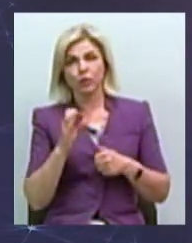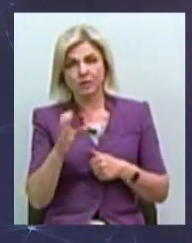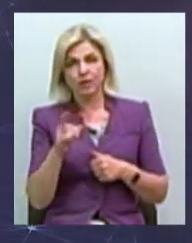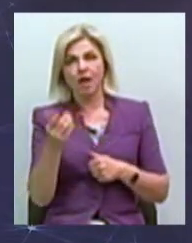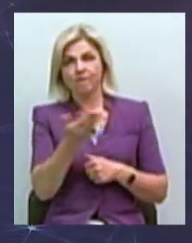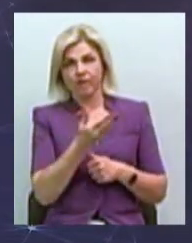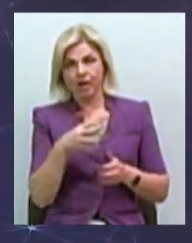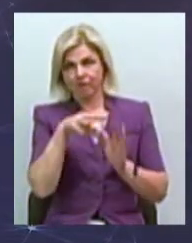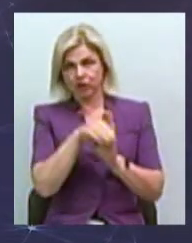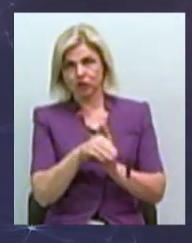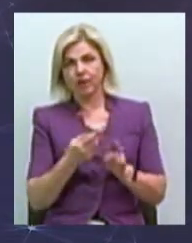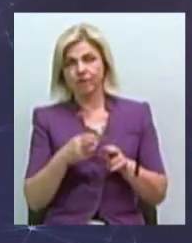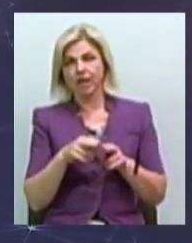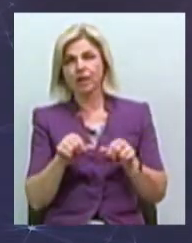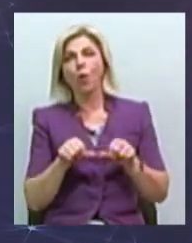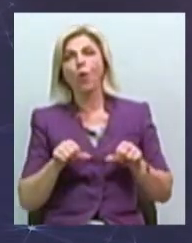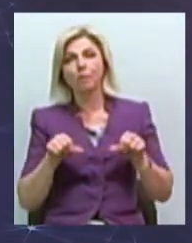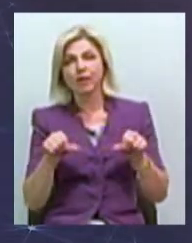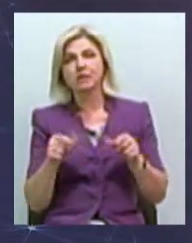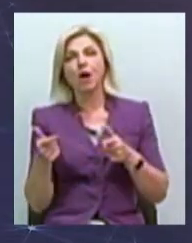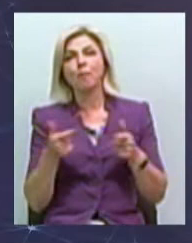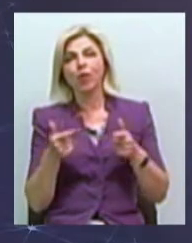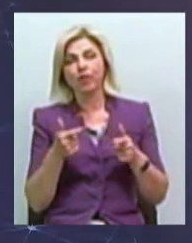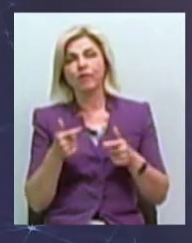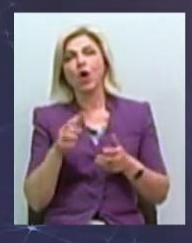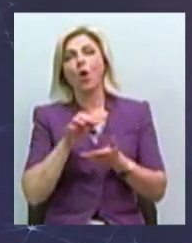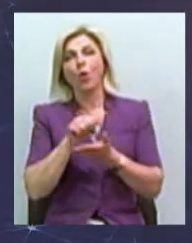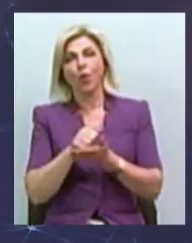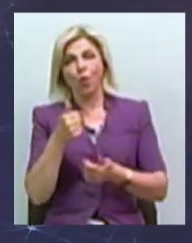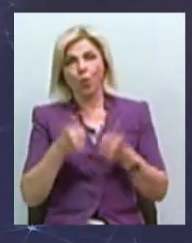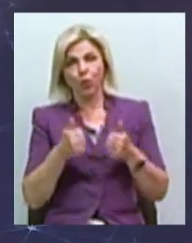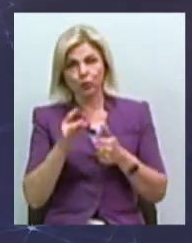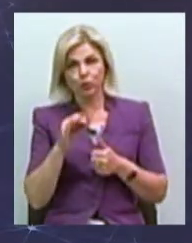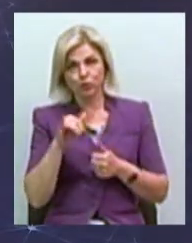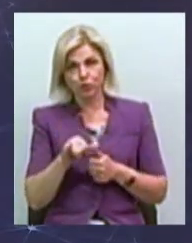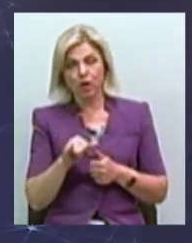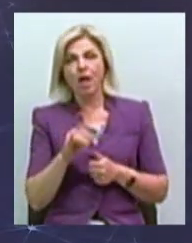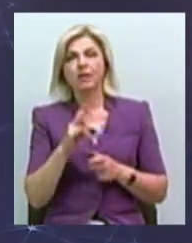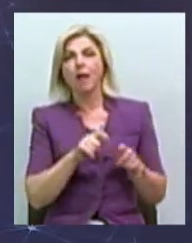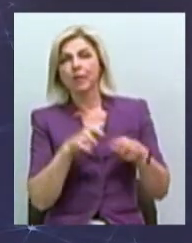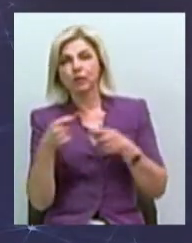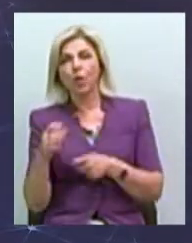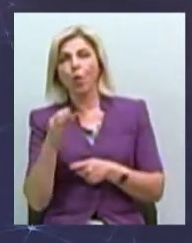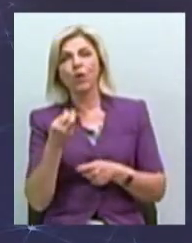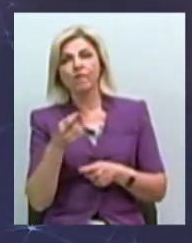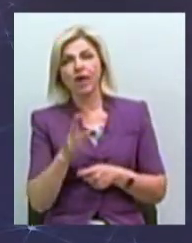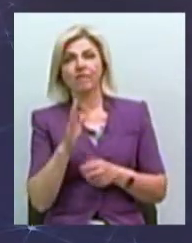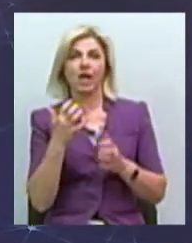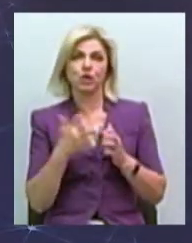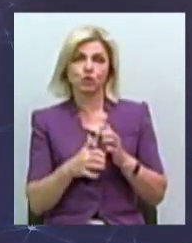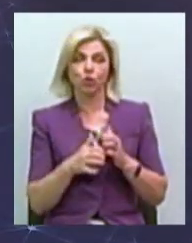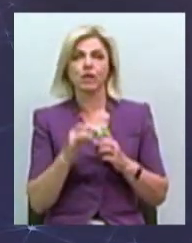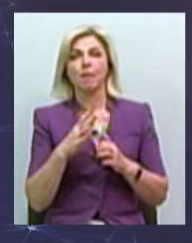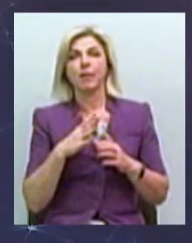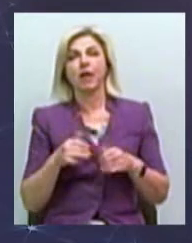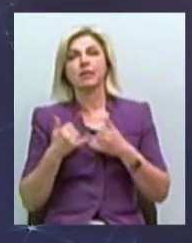цієї конкурсної комісії з підготовки концесійного конкурсу на передачу в концесію портів Ольвія та Херсон. Ви від імені міста пропонували надати